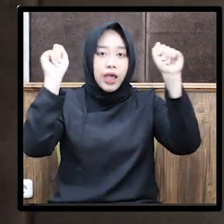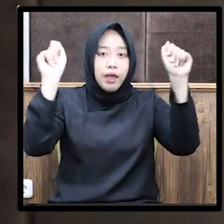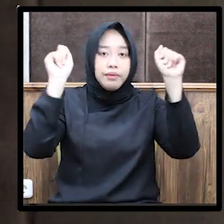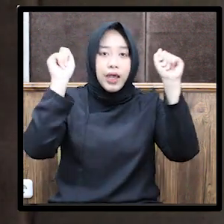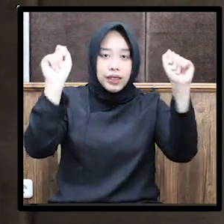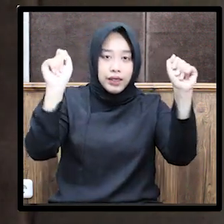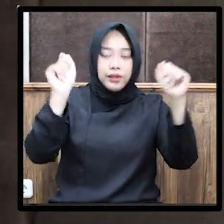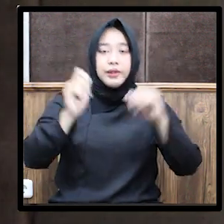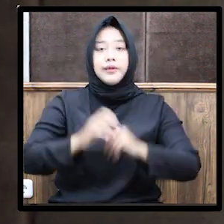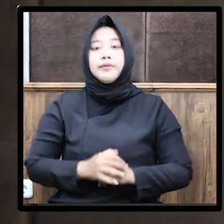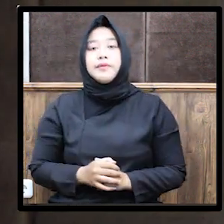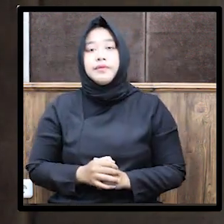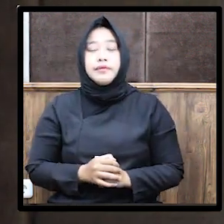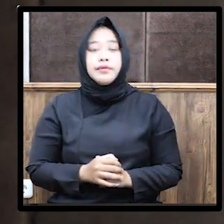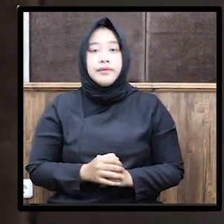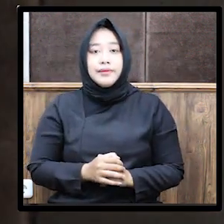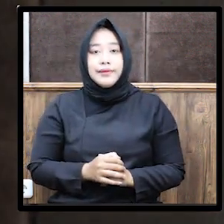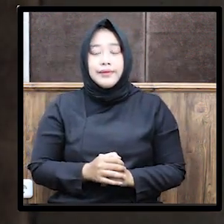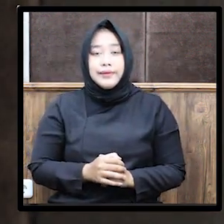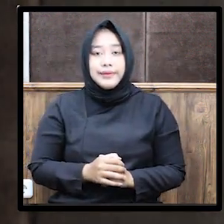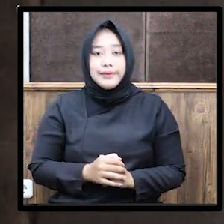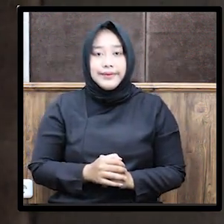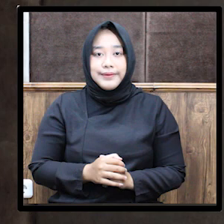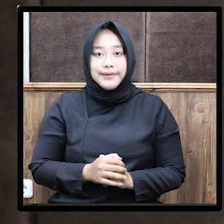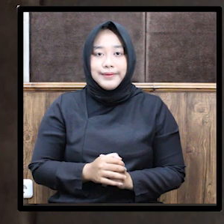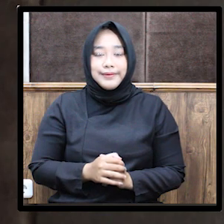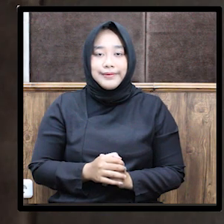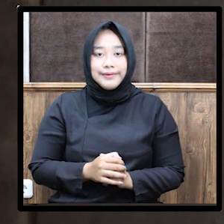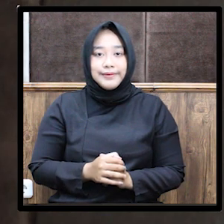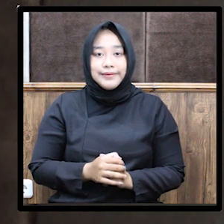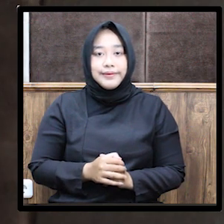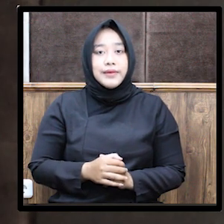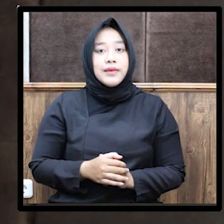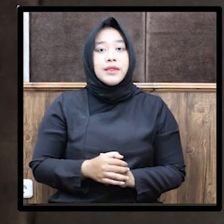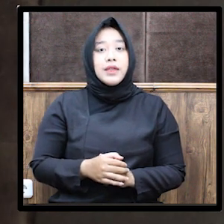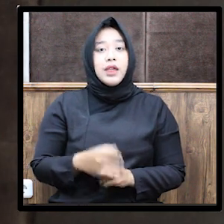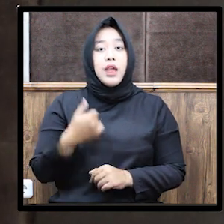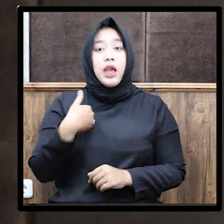kegiatan-kegiatan kepemiluan, katakanlah kampanye dan sebagainya.